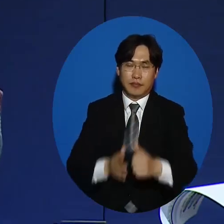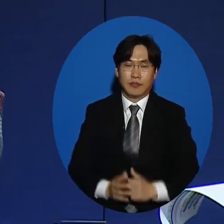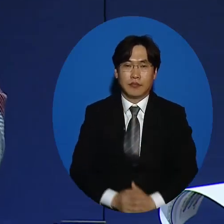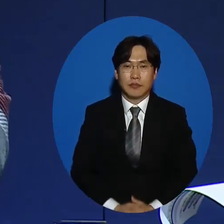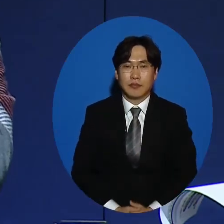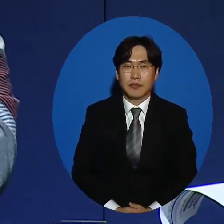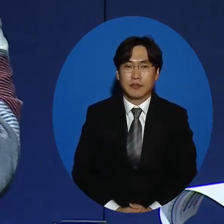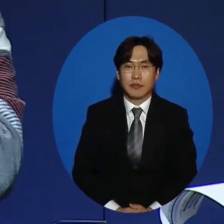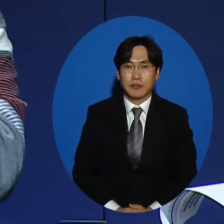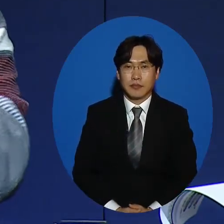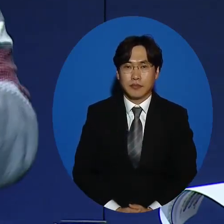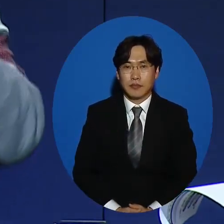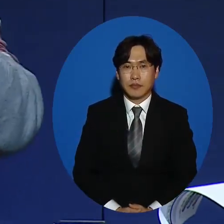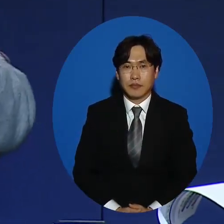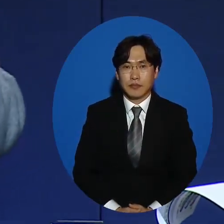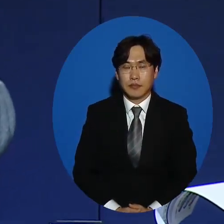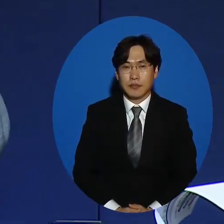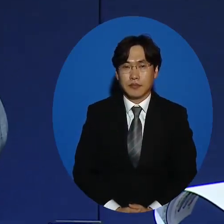예.